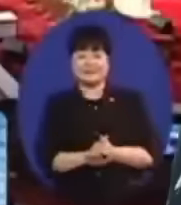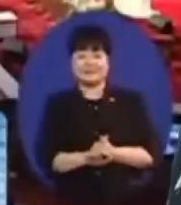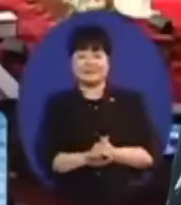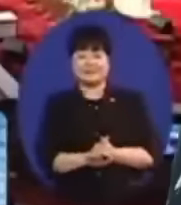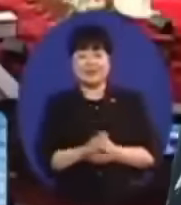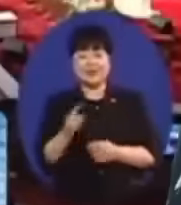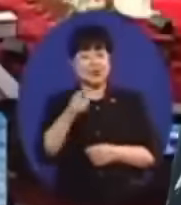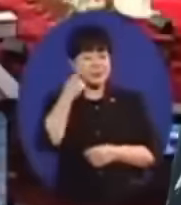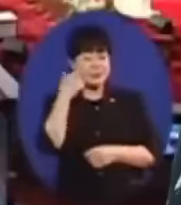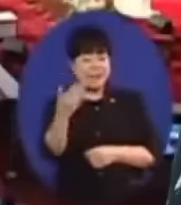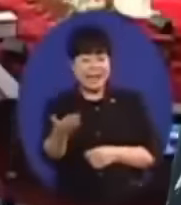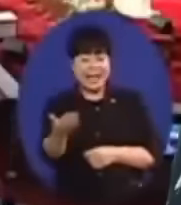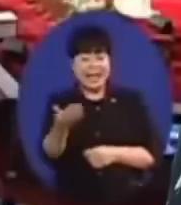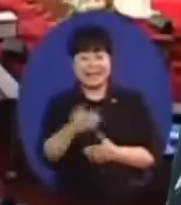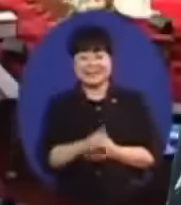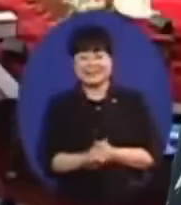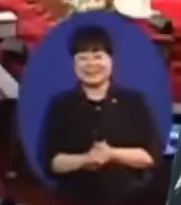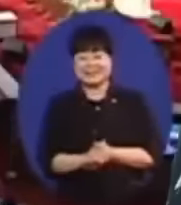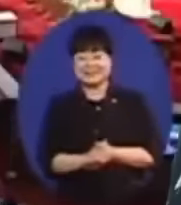무엇인가.